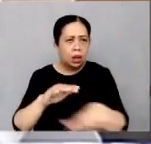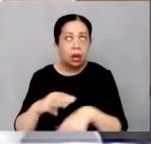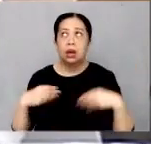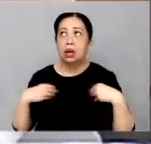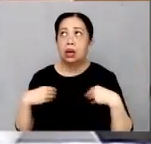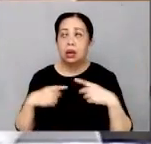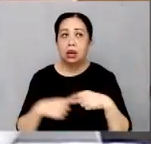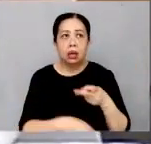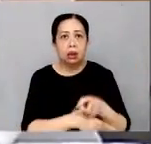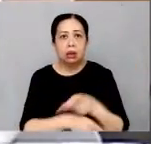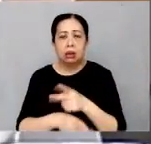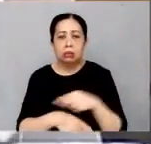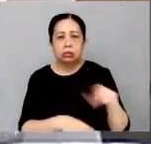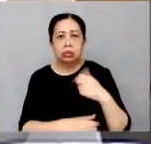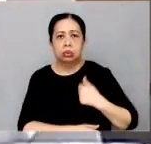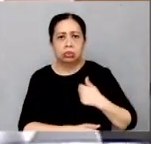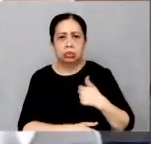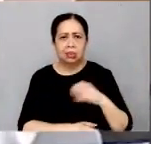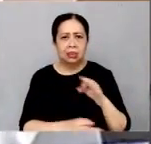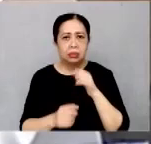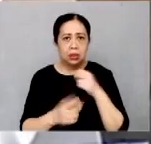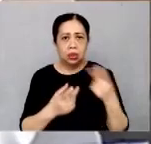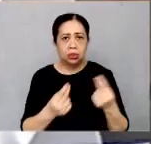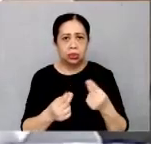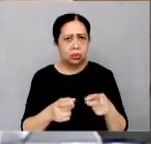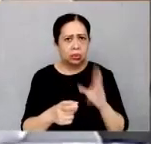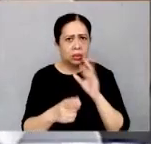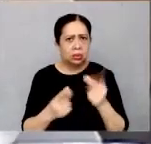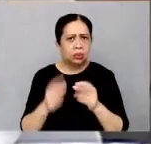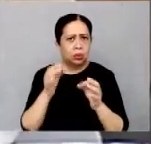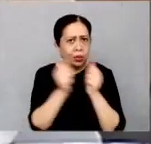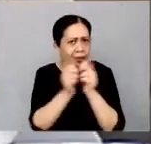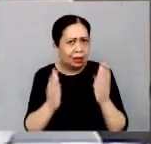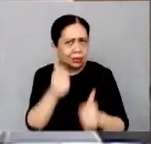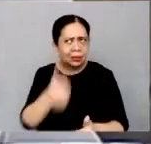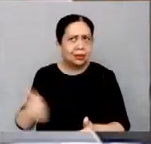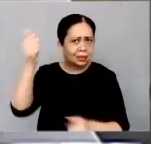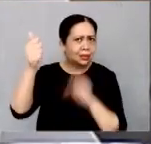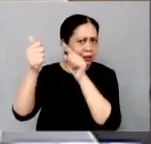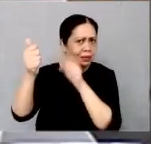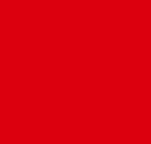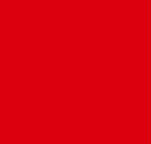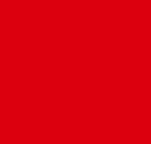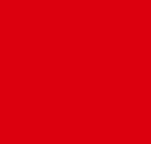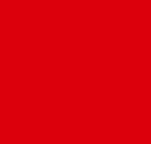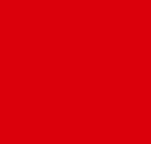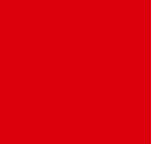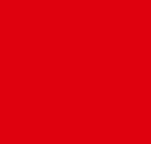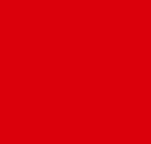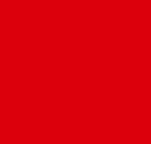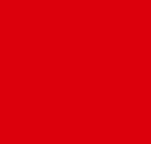yung mga non-commissioned officer na hindi naman gagawa ng ganitong hakbangin kung hindi ito na sanction ng opisyal.